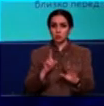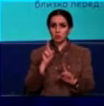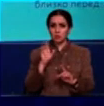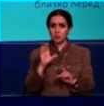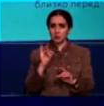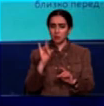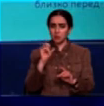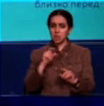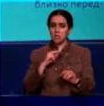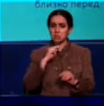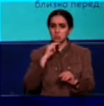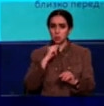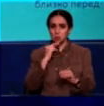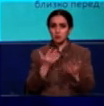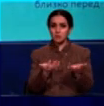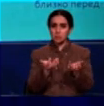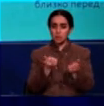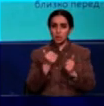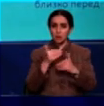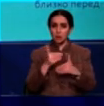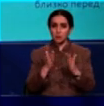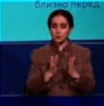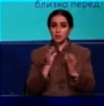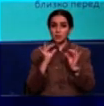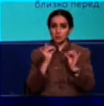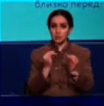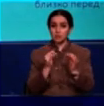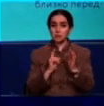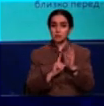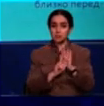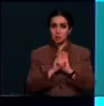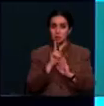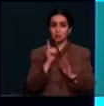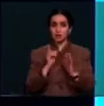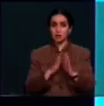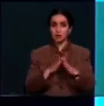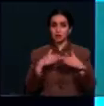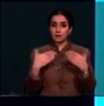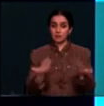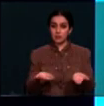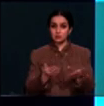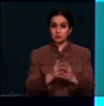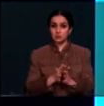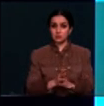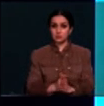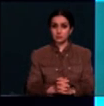Николаевна осторожно взяла коробочку и стала ее открывать.